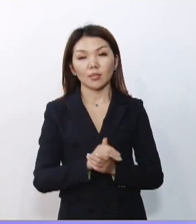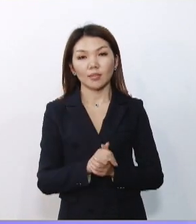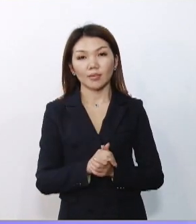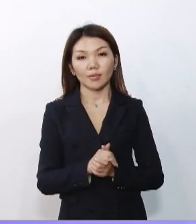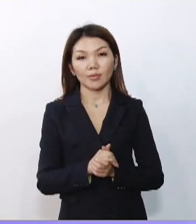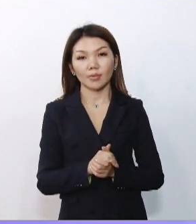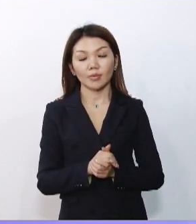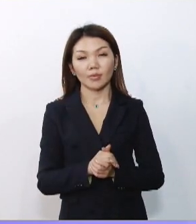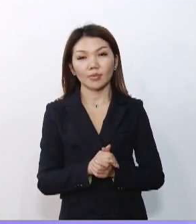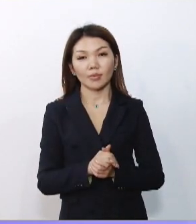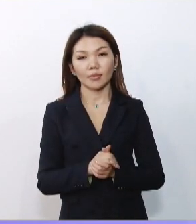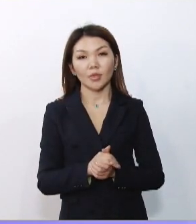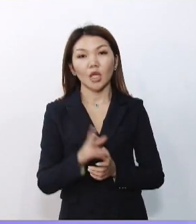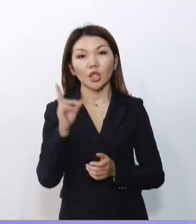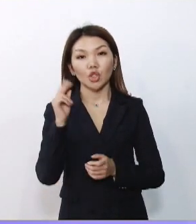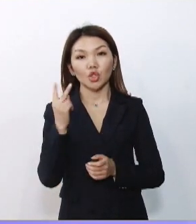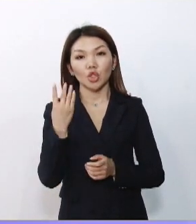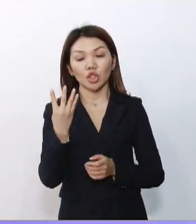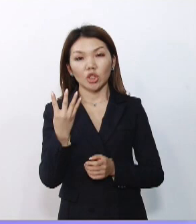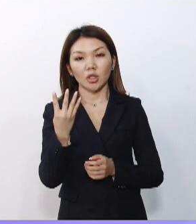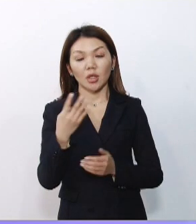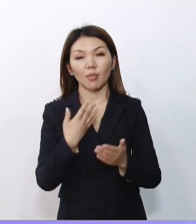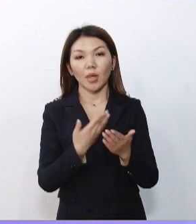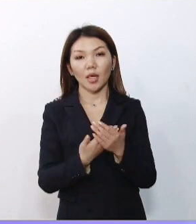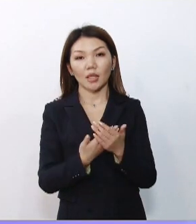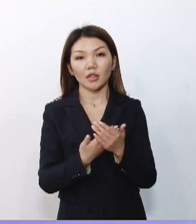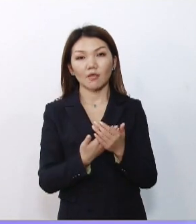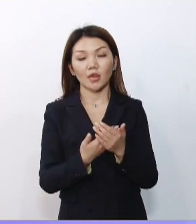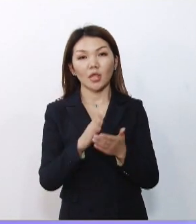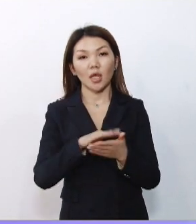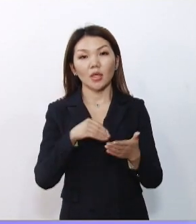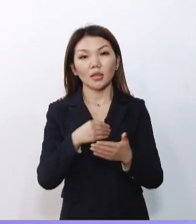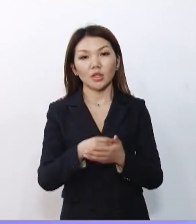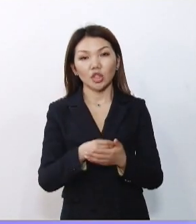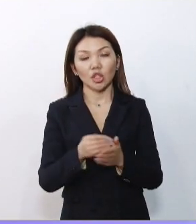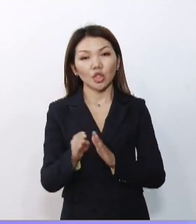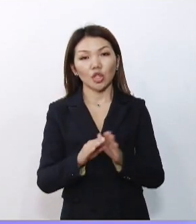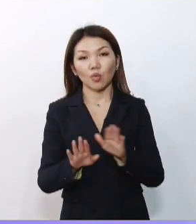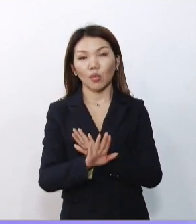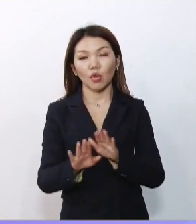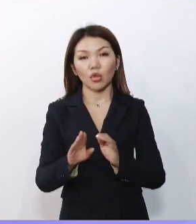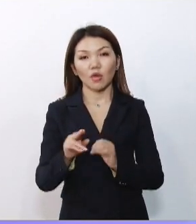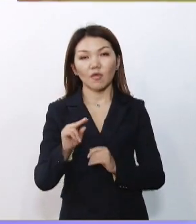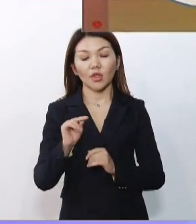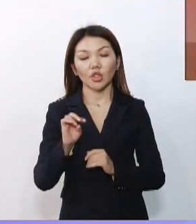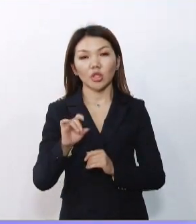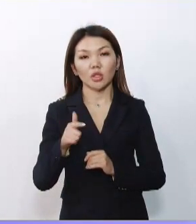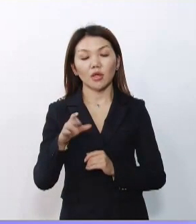4000. То есть число 4 показывает назначение неполного частного.